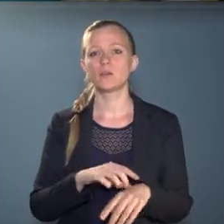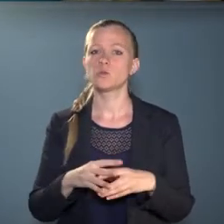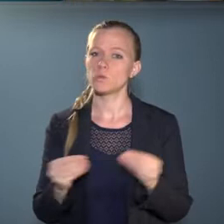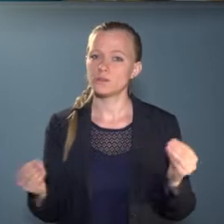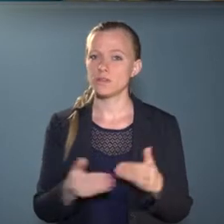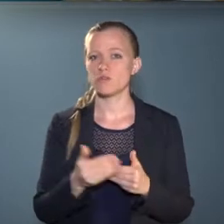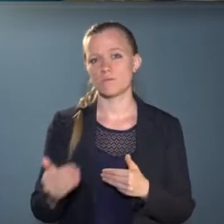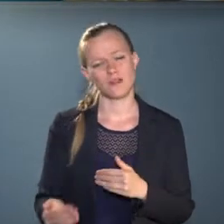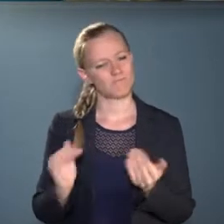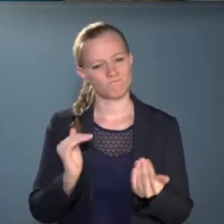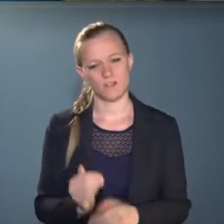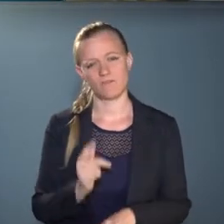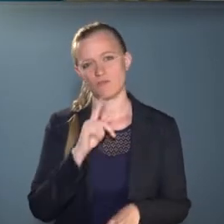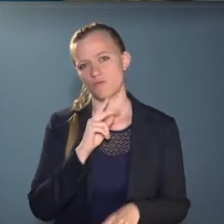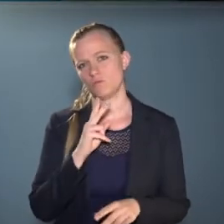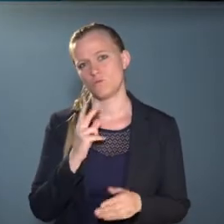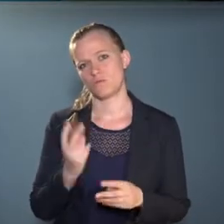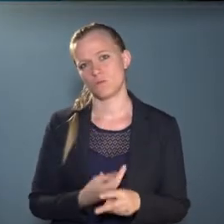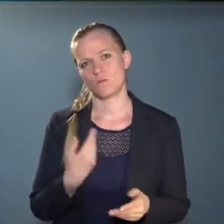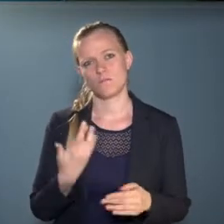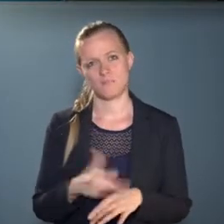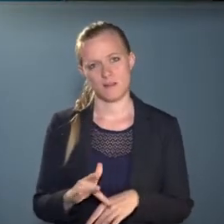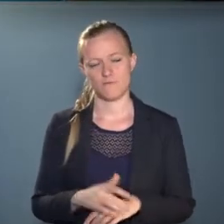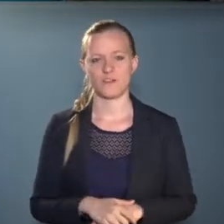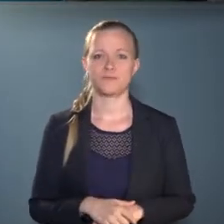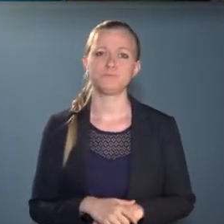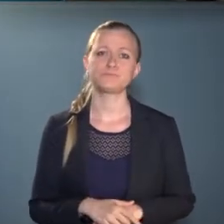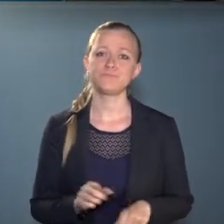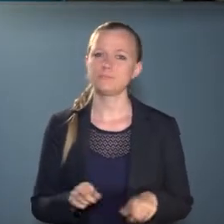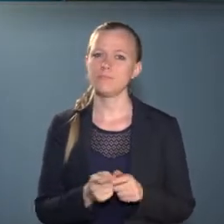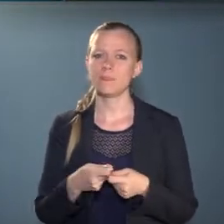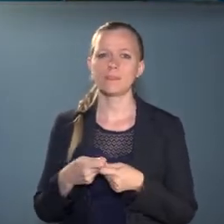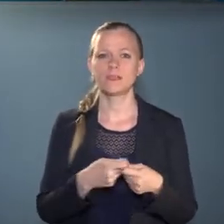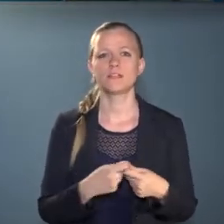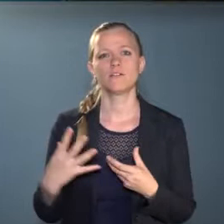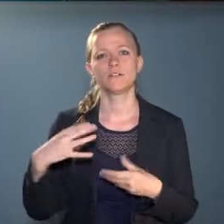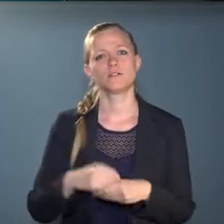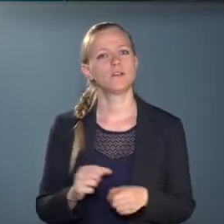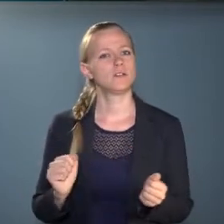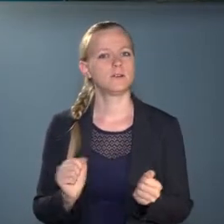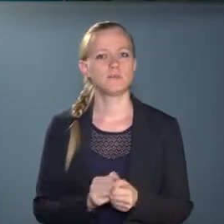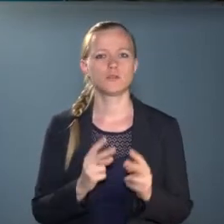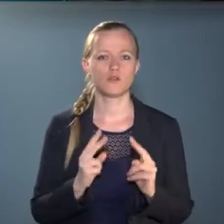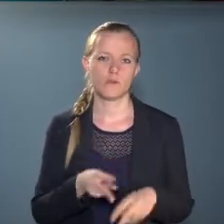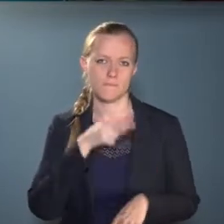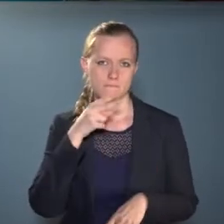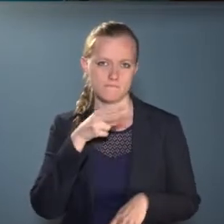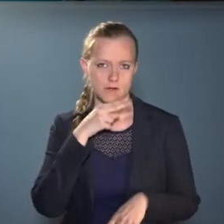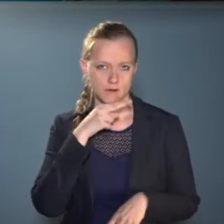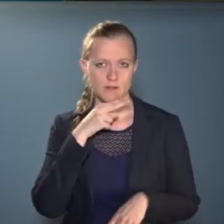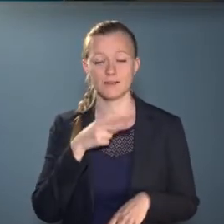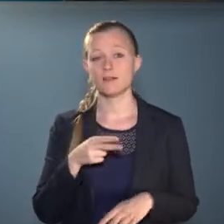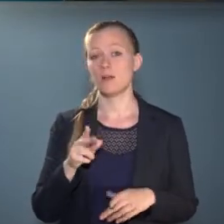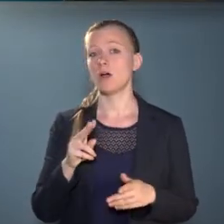csak mérsékelten szokott beleférni. Az ilyen rendezvényeken résztvevőknek nem feltétlenül vannak panaszaik, hanem a